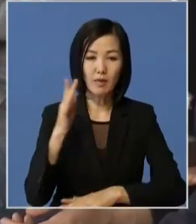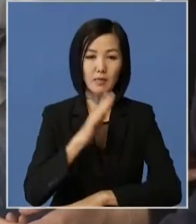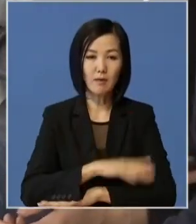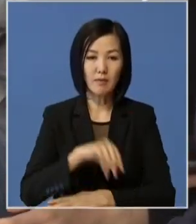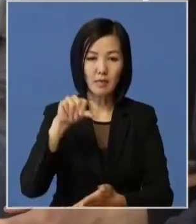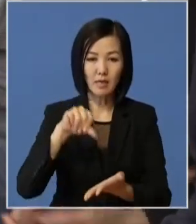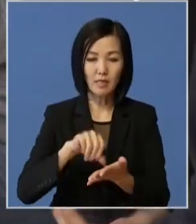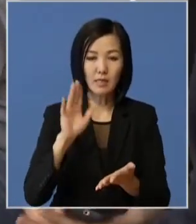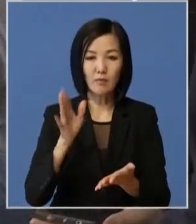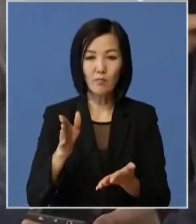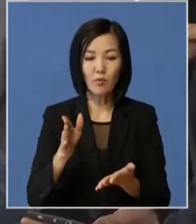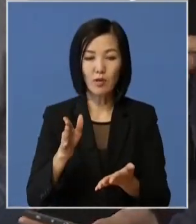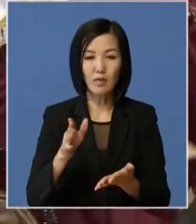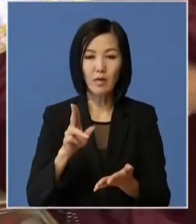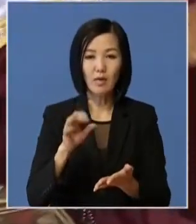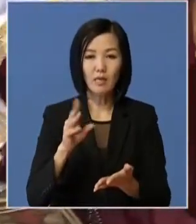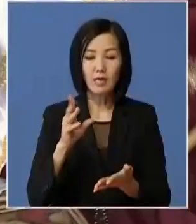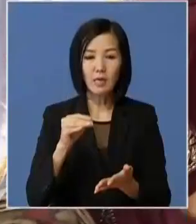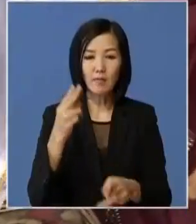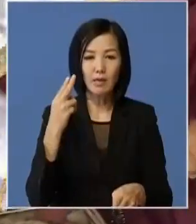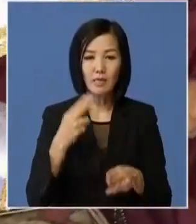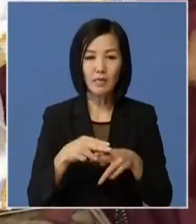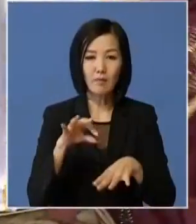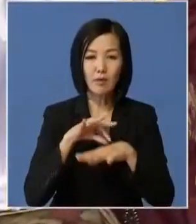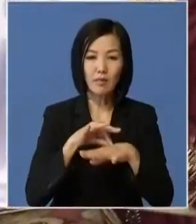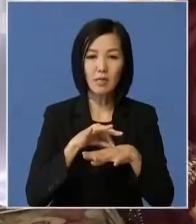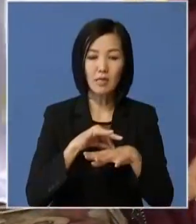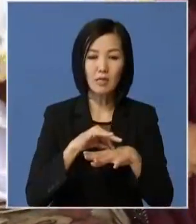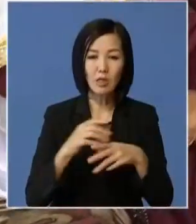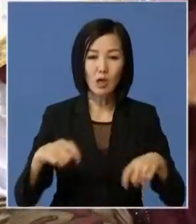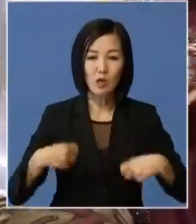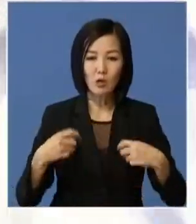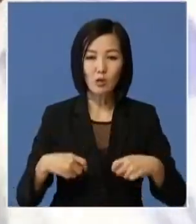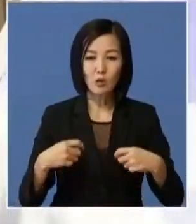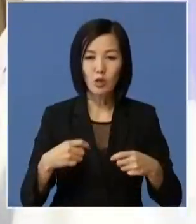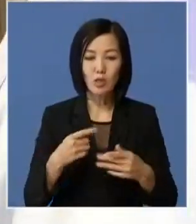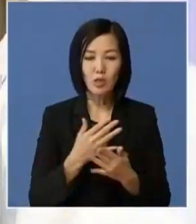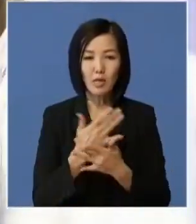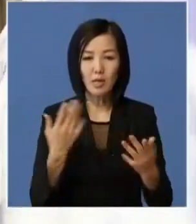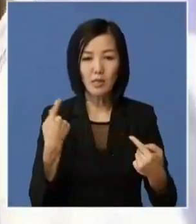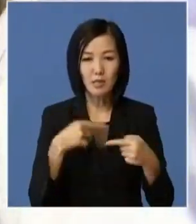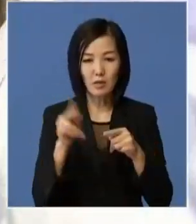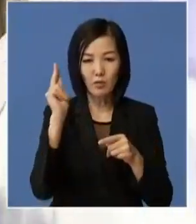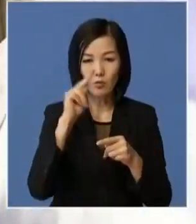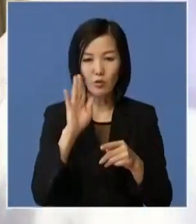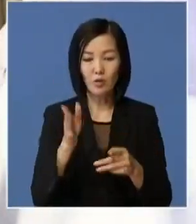дәріс алатын болады. Яғни керамика, темір, тері және жүннен жасалатын бұйымдарды әзірлеу технологиясын